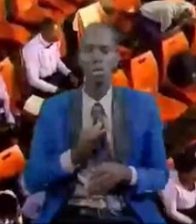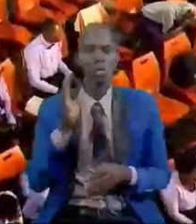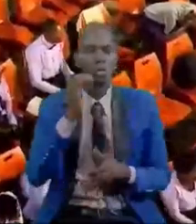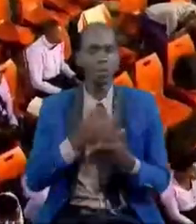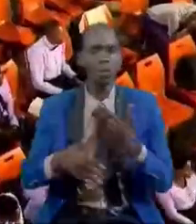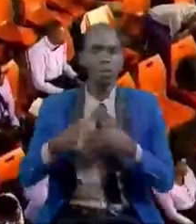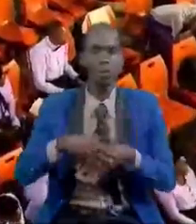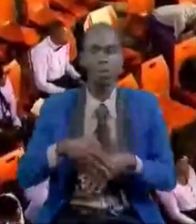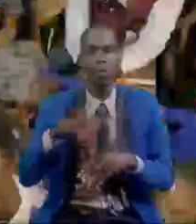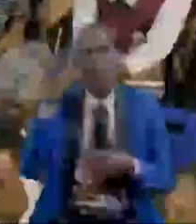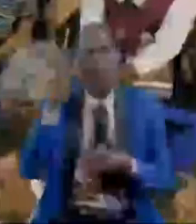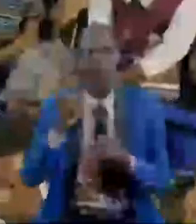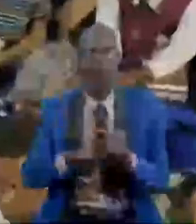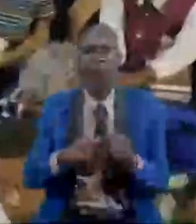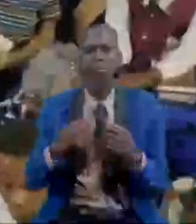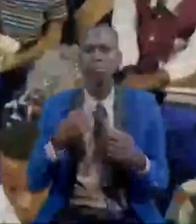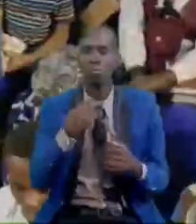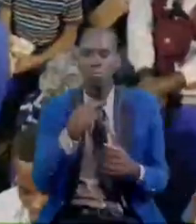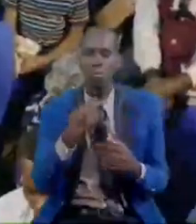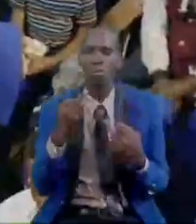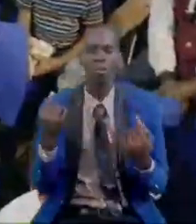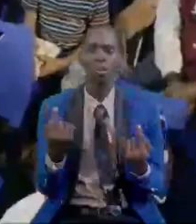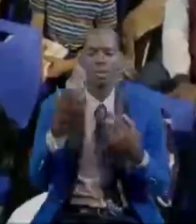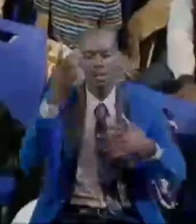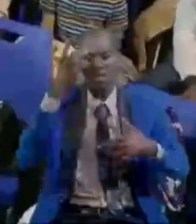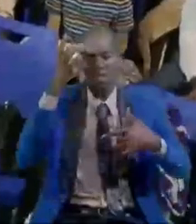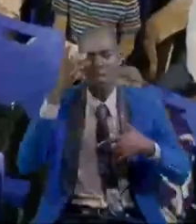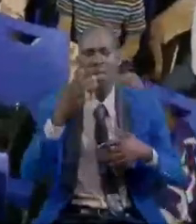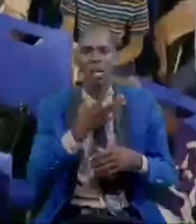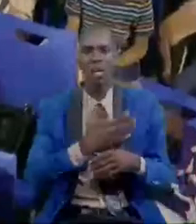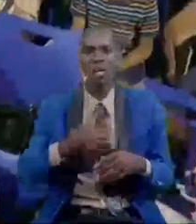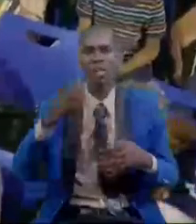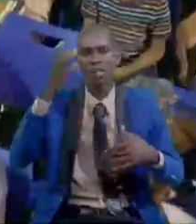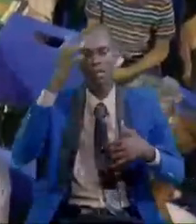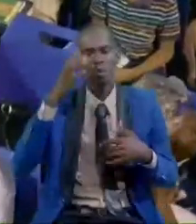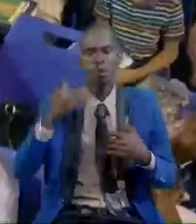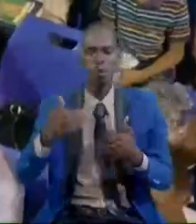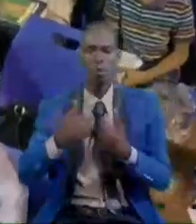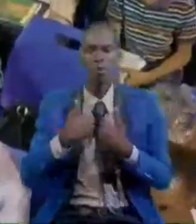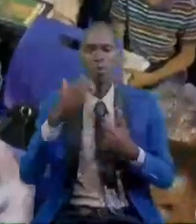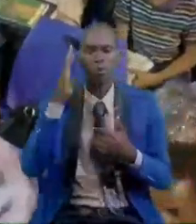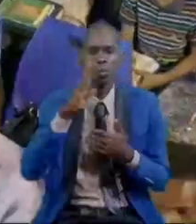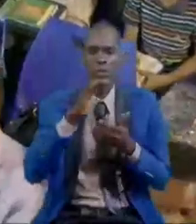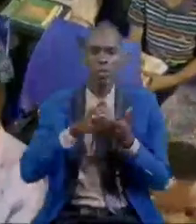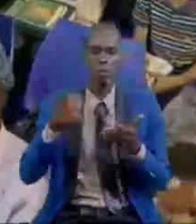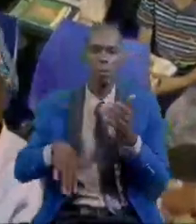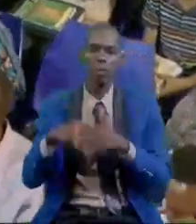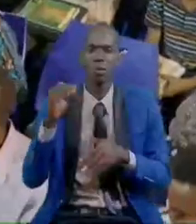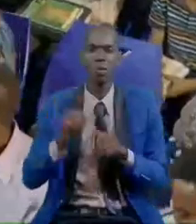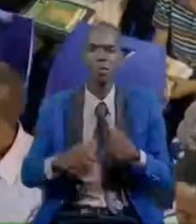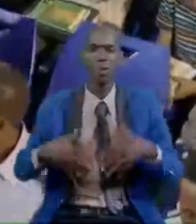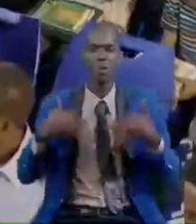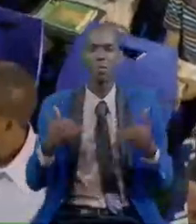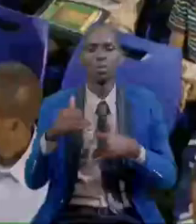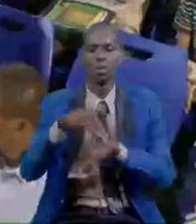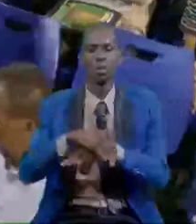Et je reviendrai après. Pour tout jour de maladie, de possession démoniaque, qui seront ôtés de la vie de chacun. Que